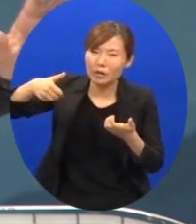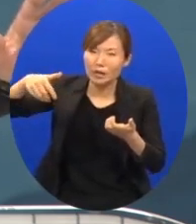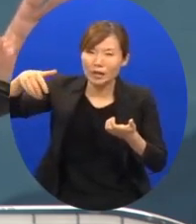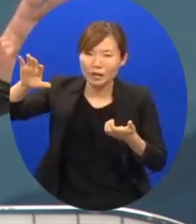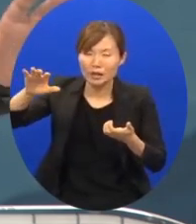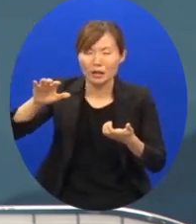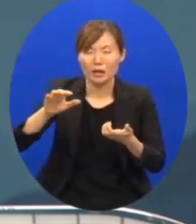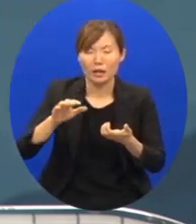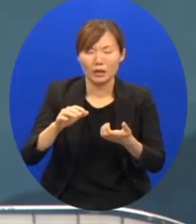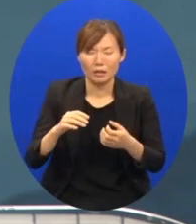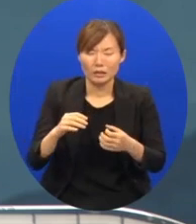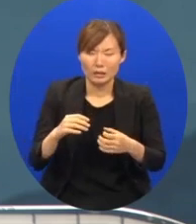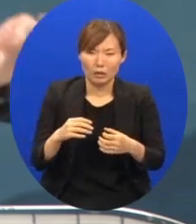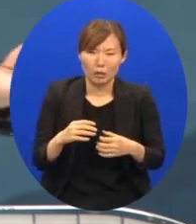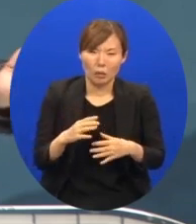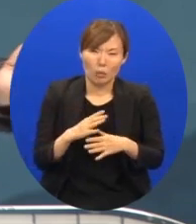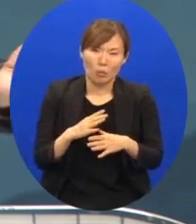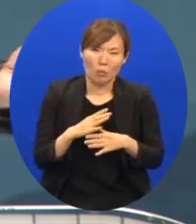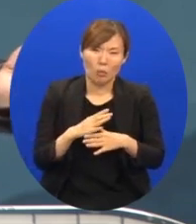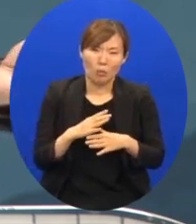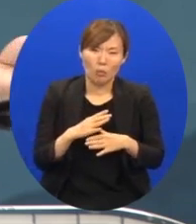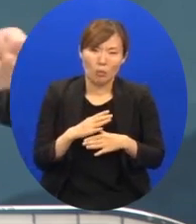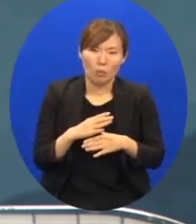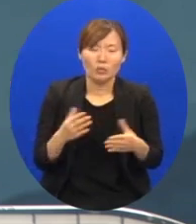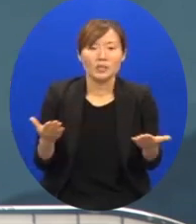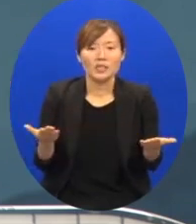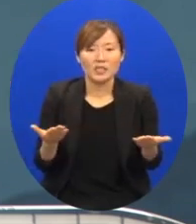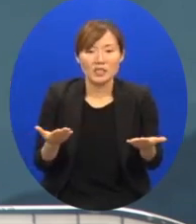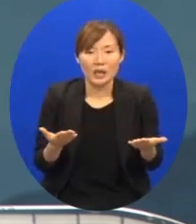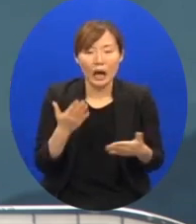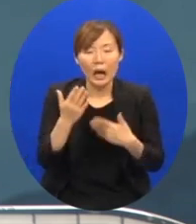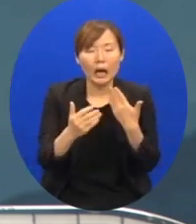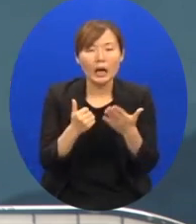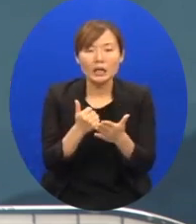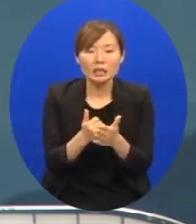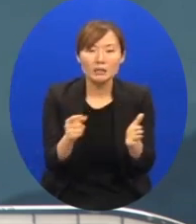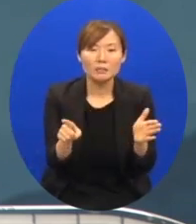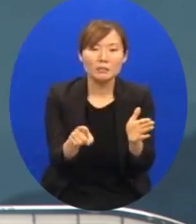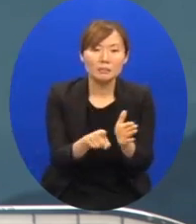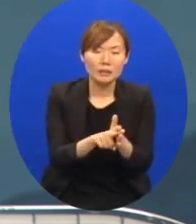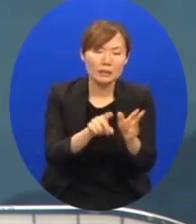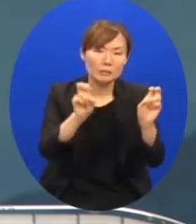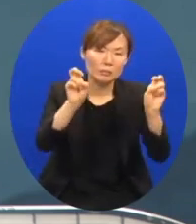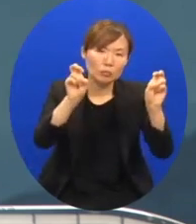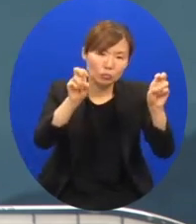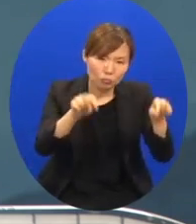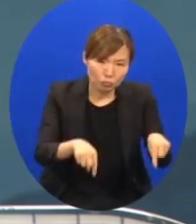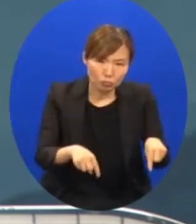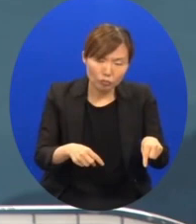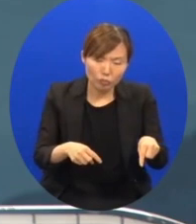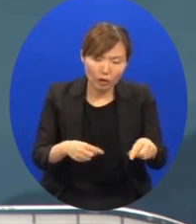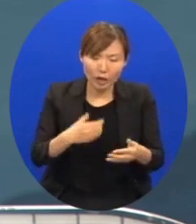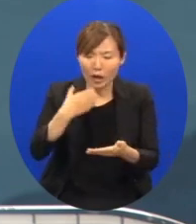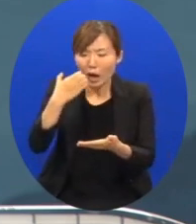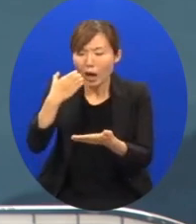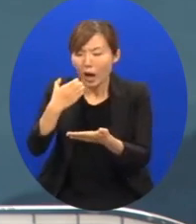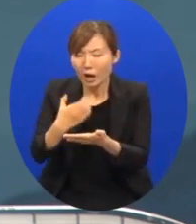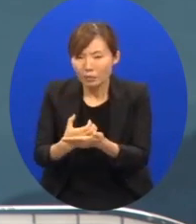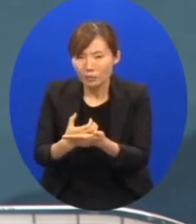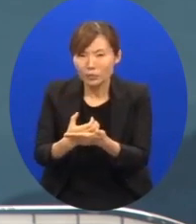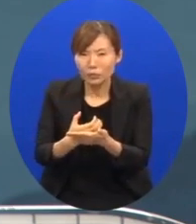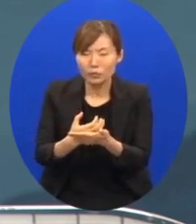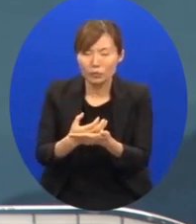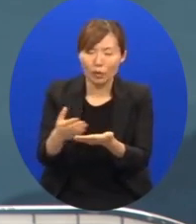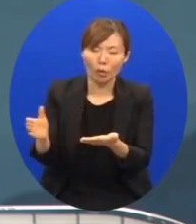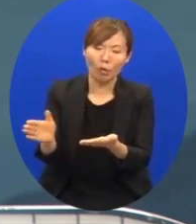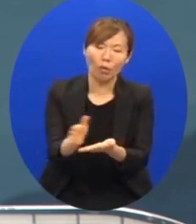일입니다 하나님이 더 지지도 않고 하나님의 감동이 더 이상 느껴지지도 않고 하나님의 강 권한도 없고